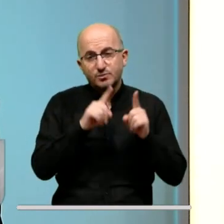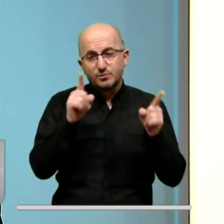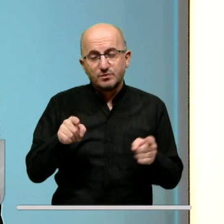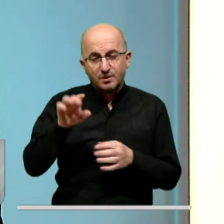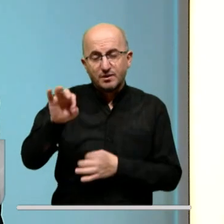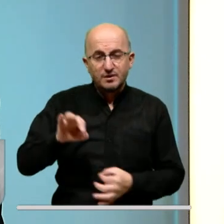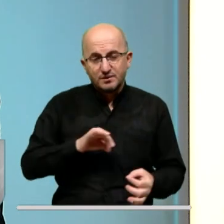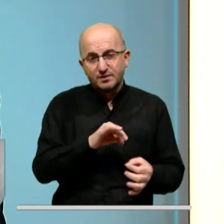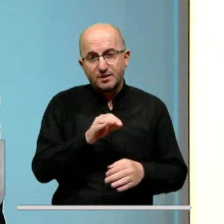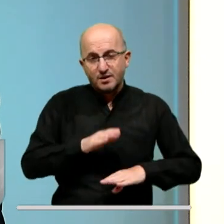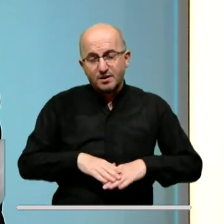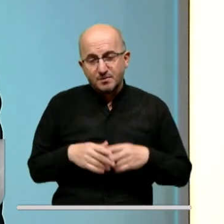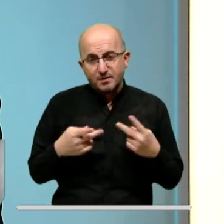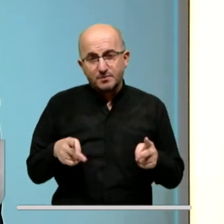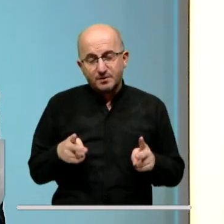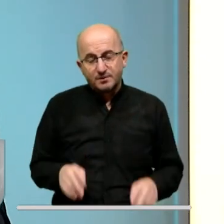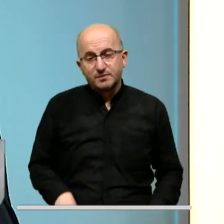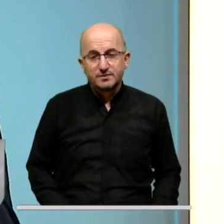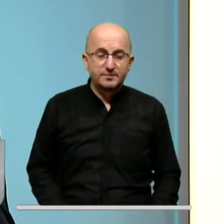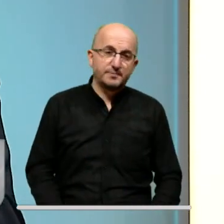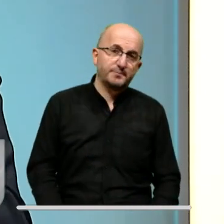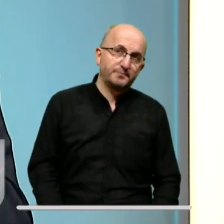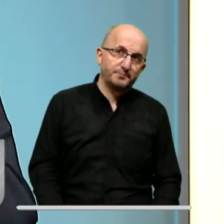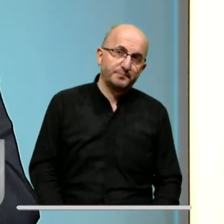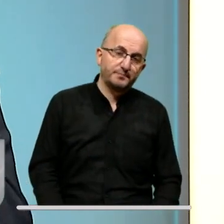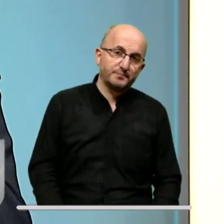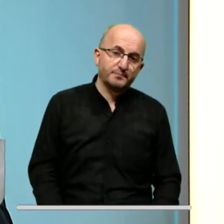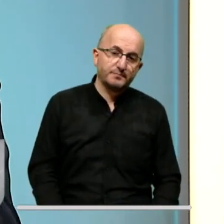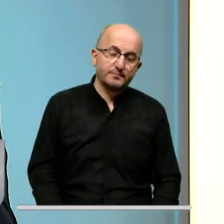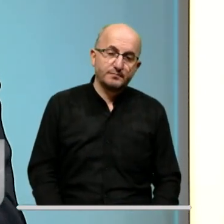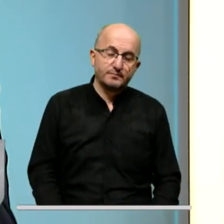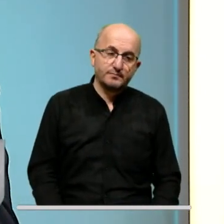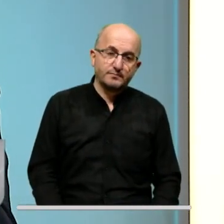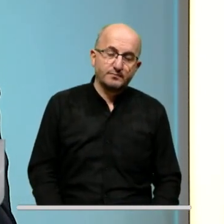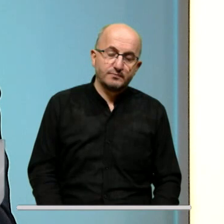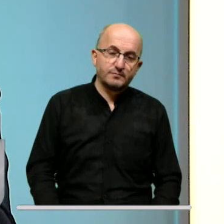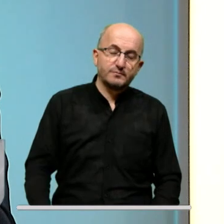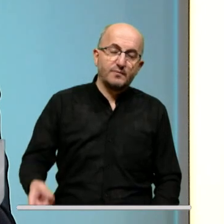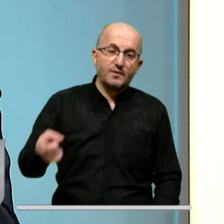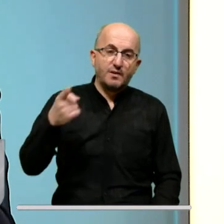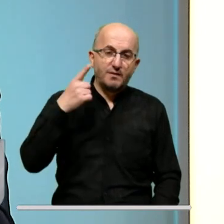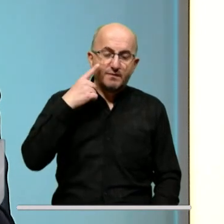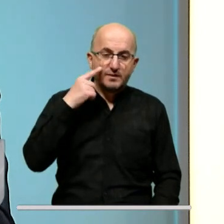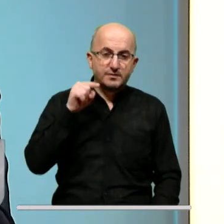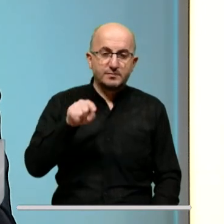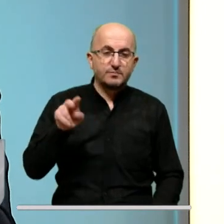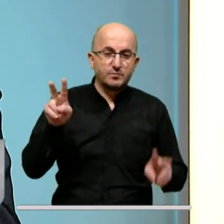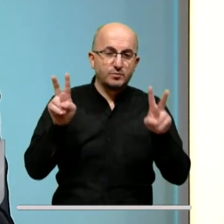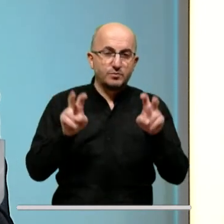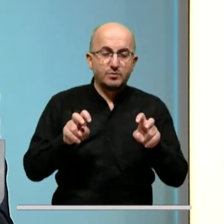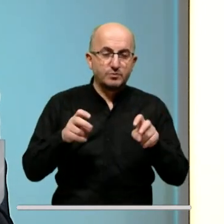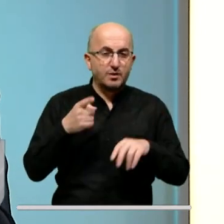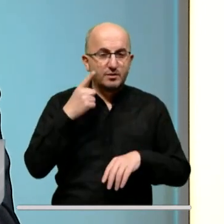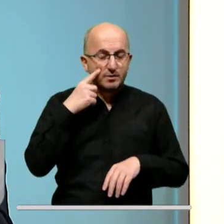kendimiz yapamıyorsak yapan insanlar kişilere fakat fakat Eee devletin bu konuda işte devlet